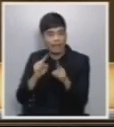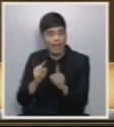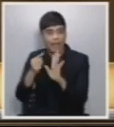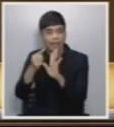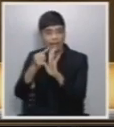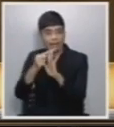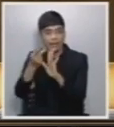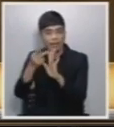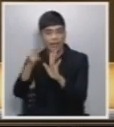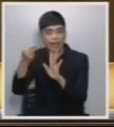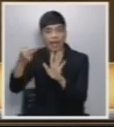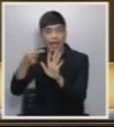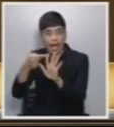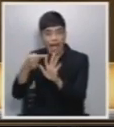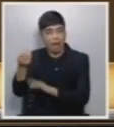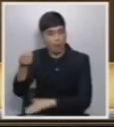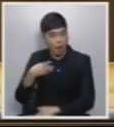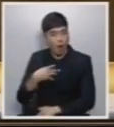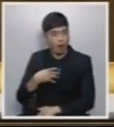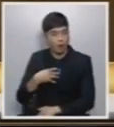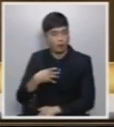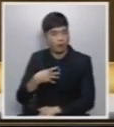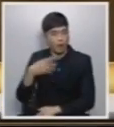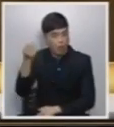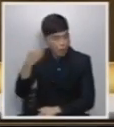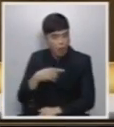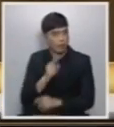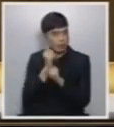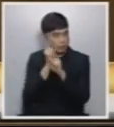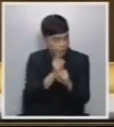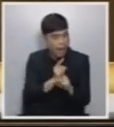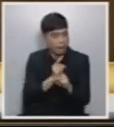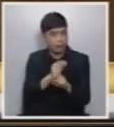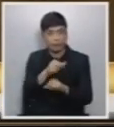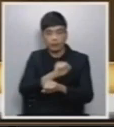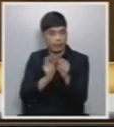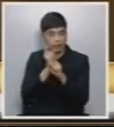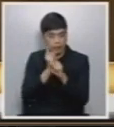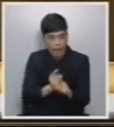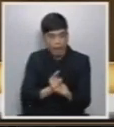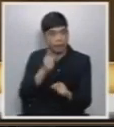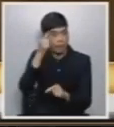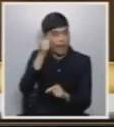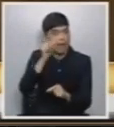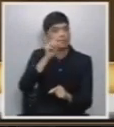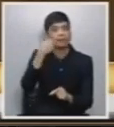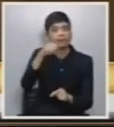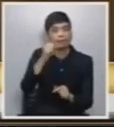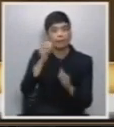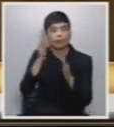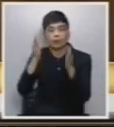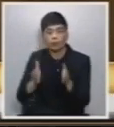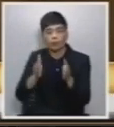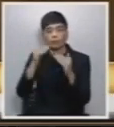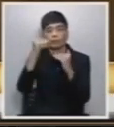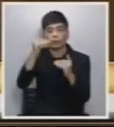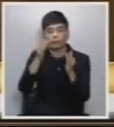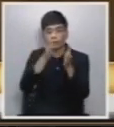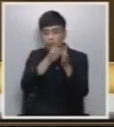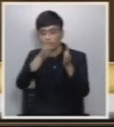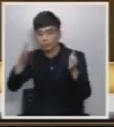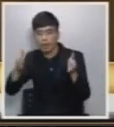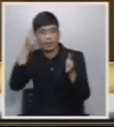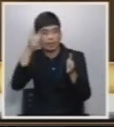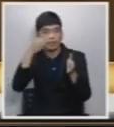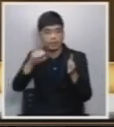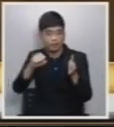วันแน่นอนแต่ท่านบอกว่ามีการจัดงานเพิ่มล่วงหน้า2วันก่อนที่จะจัดขึ้นผมก็เชื่อท่านนะครับเพราะผมเชื่อว่าท่านนั้นเป็นตัวแ